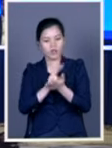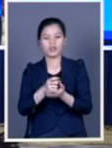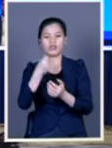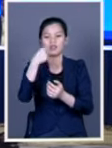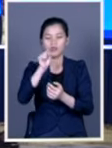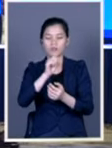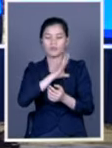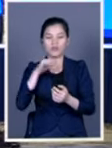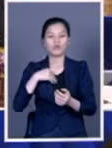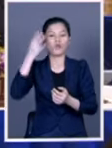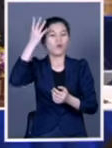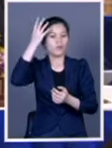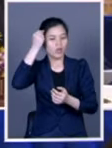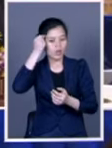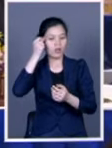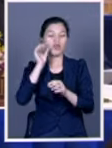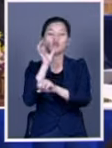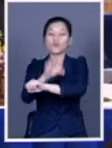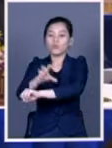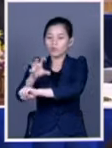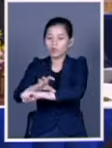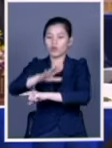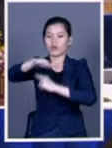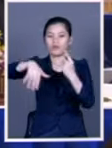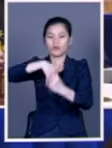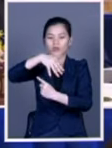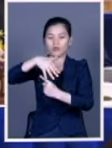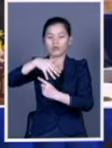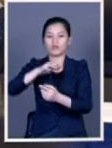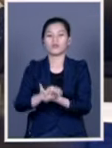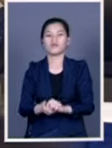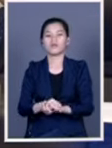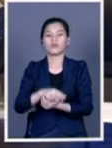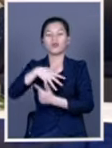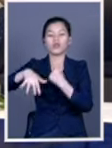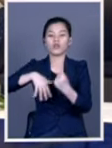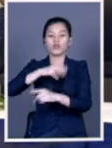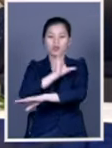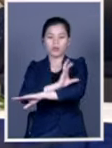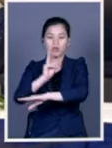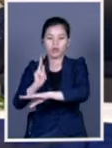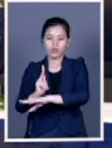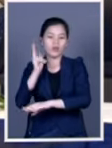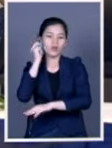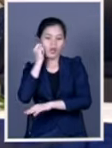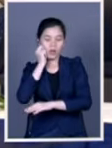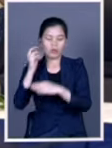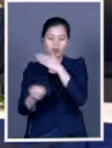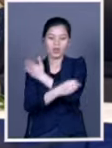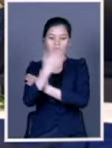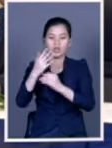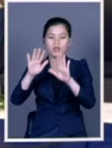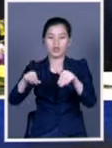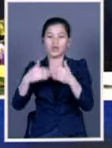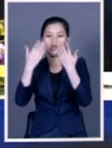สารแนวความคิดว่าด้วยการคุ้มครองทรัพยากรน้ำในอนุภาคพื้นแม่น้ำโขงโอกาสนี้ยังได้มอบตัวการเป็นประธานกอง